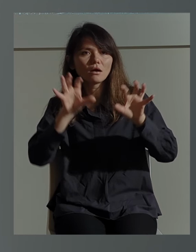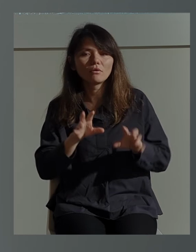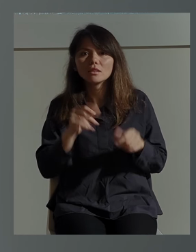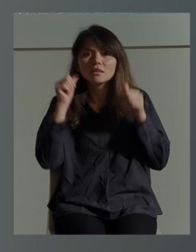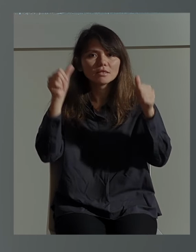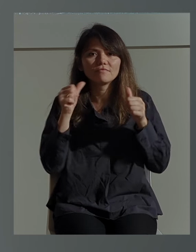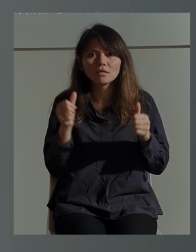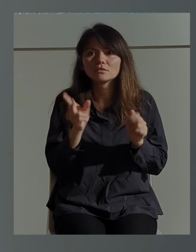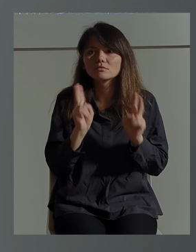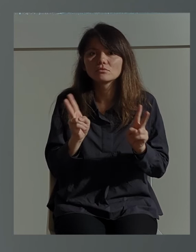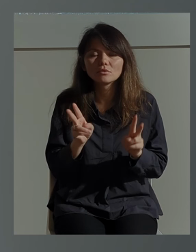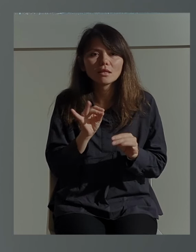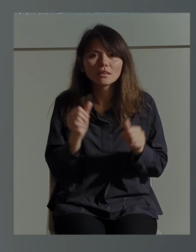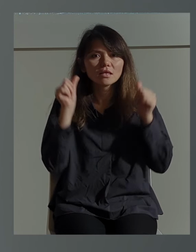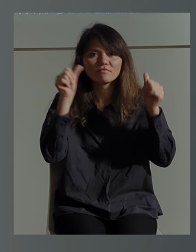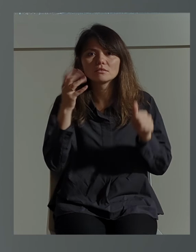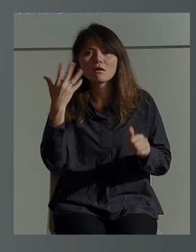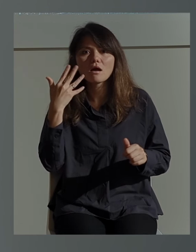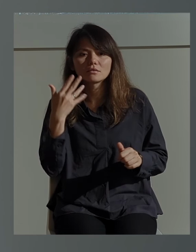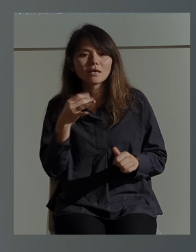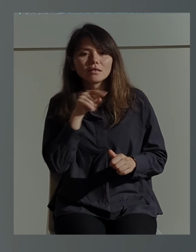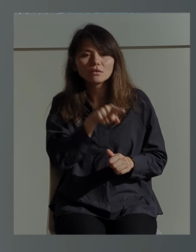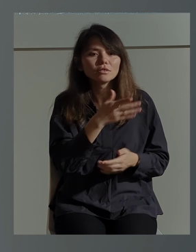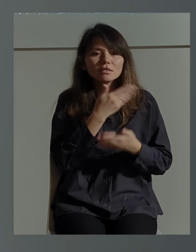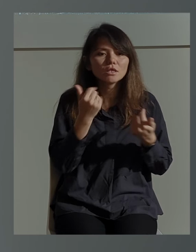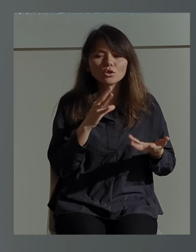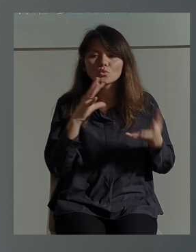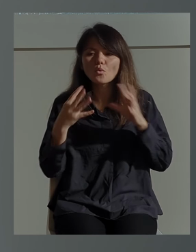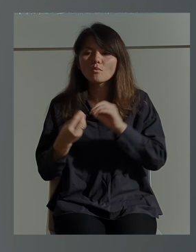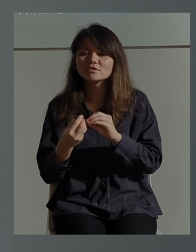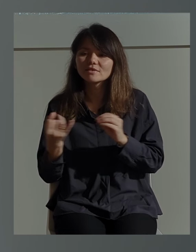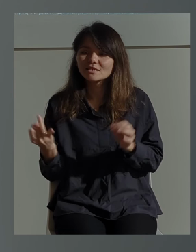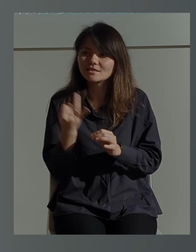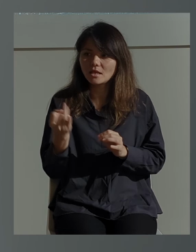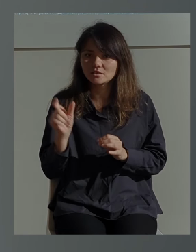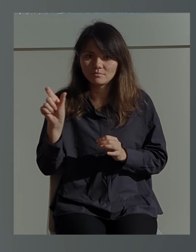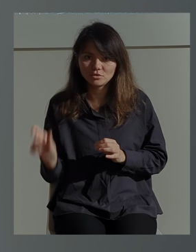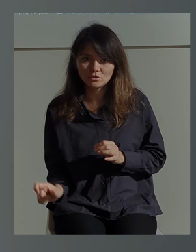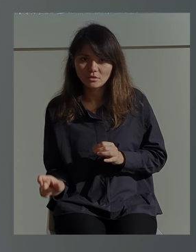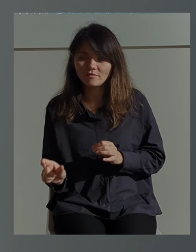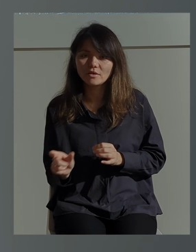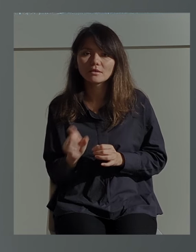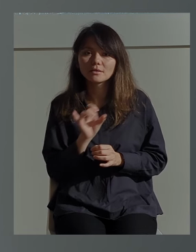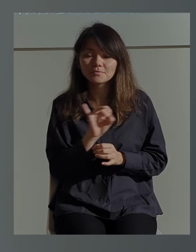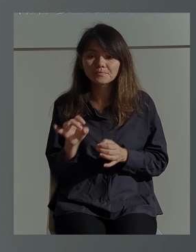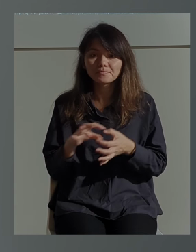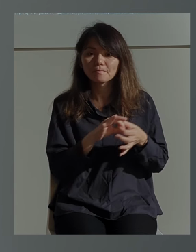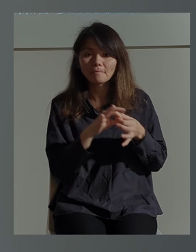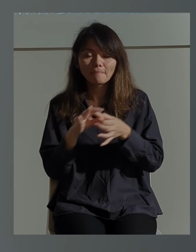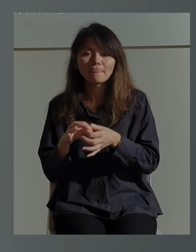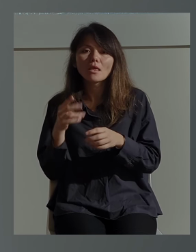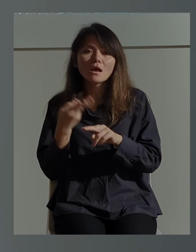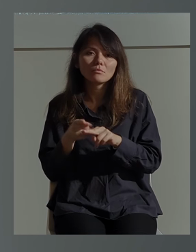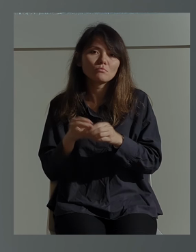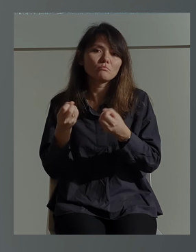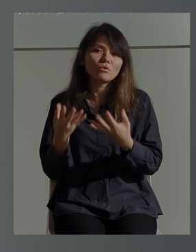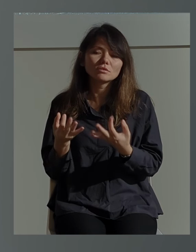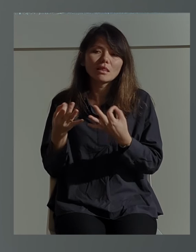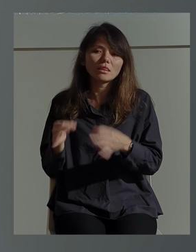когда и не имеют ничего общего ни с интересами человека и вследствие этого просто недоступны